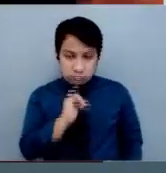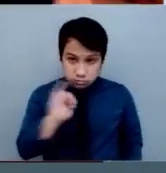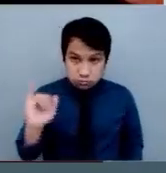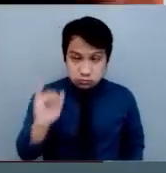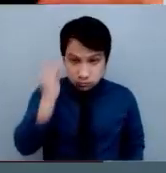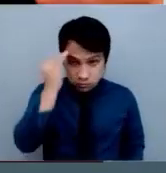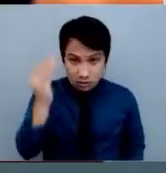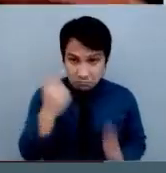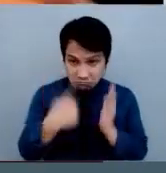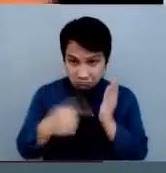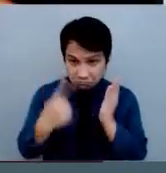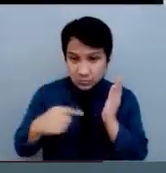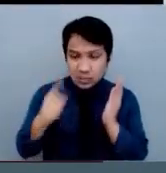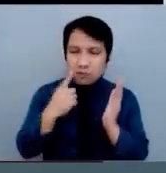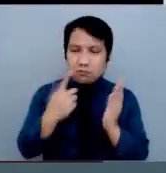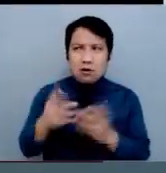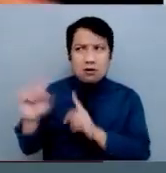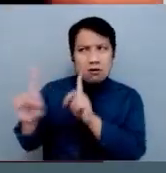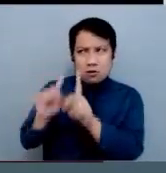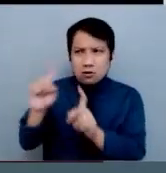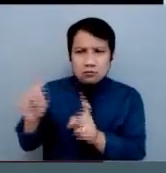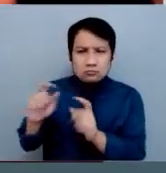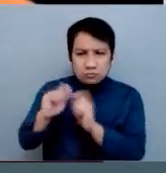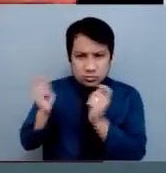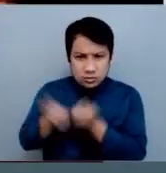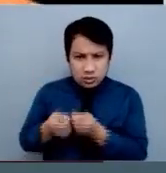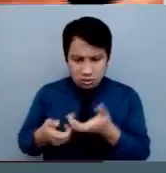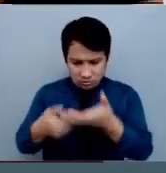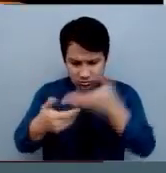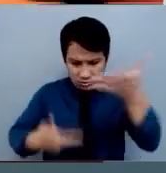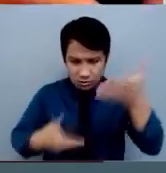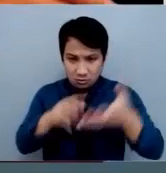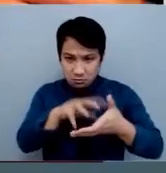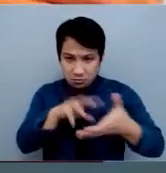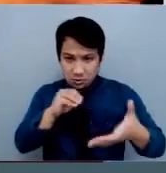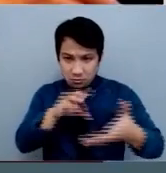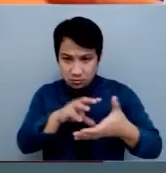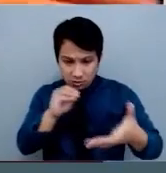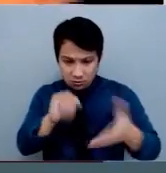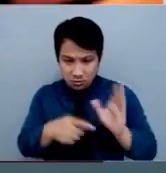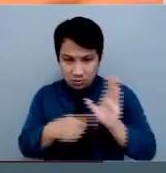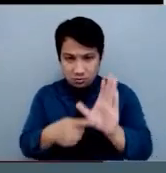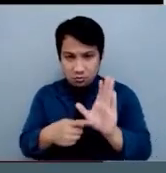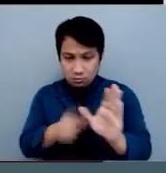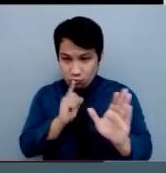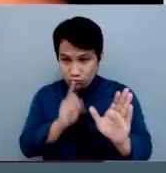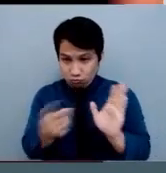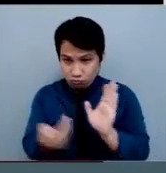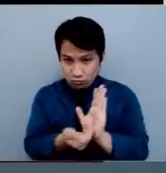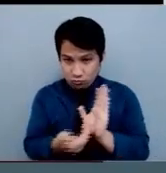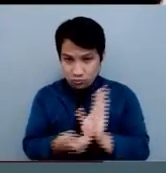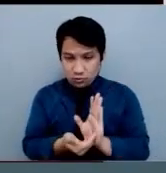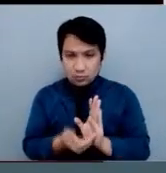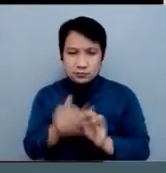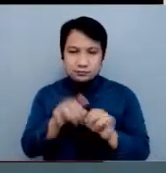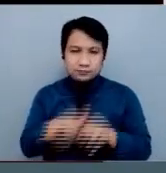kailangan ma-verify ko. So tinatanong ko din yung team ko, ito yung mga screenshots na pinapadala, tunay ba to? So lahat